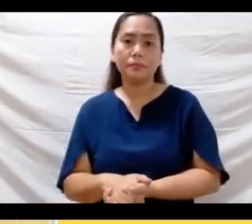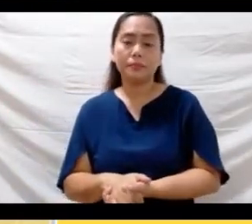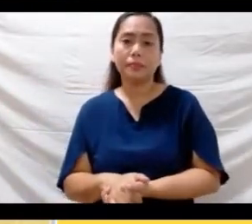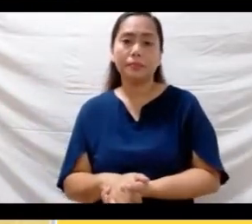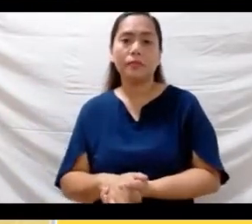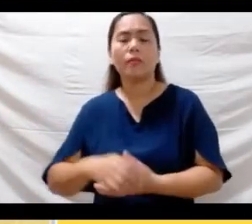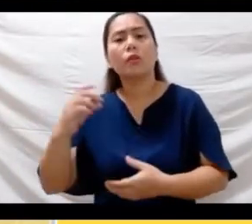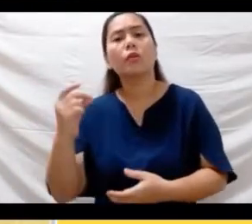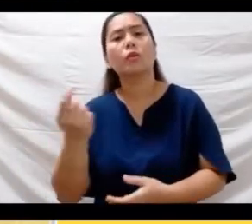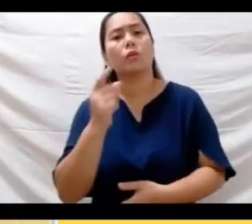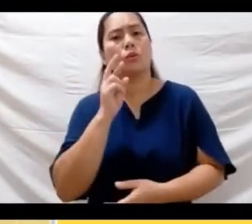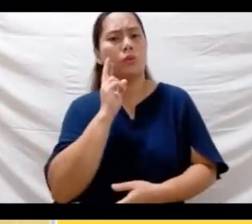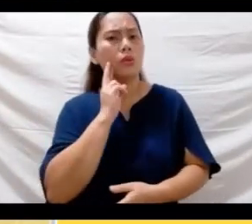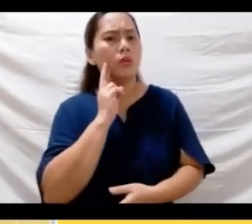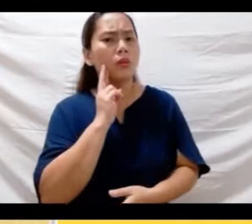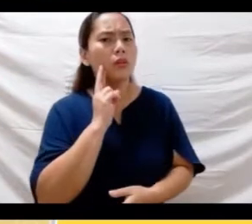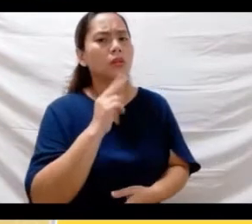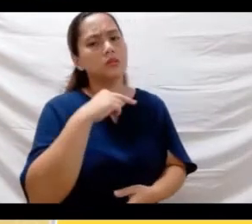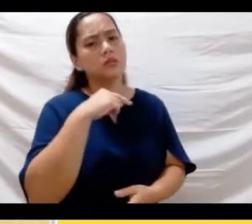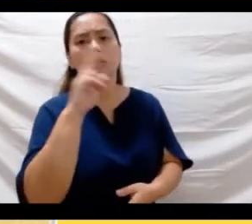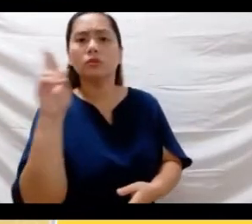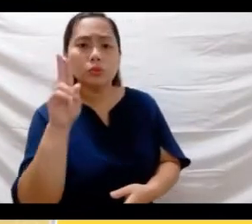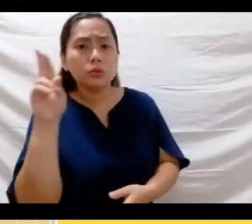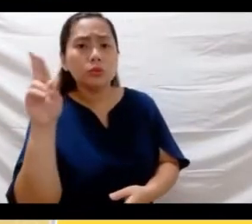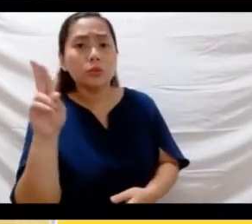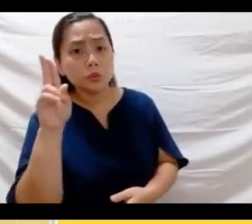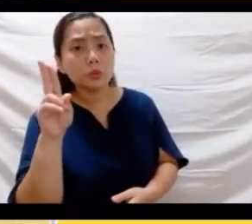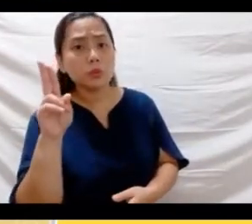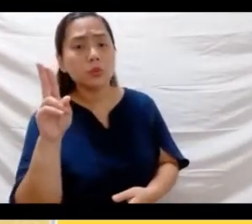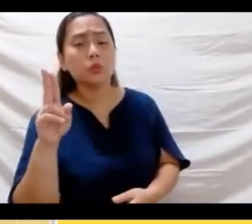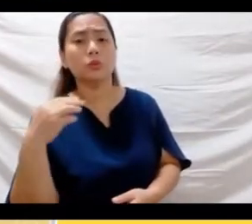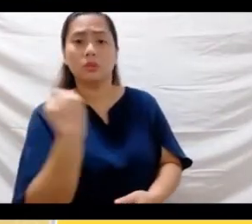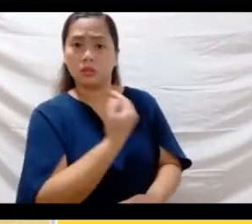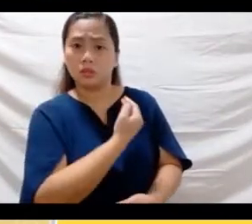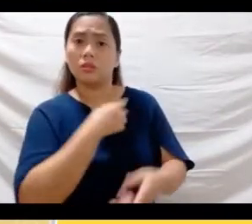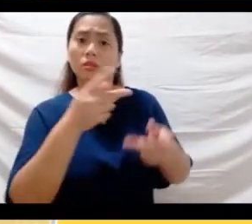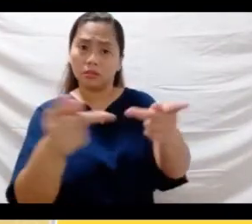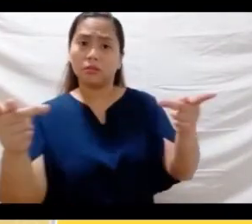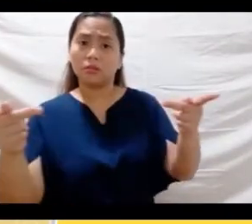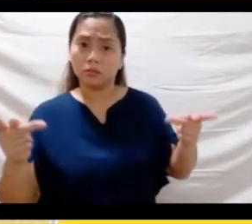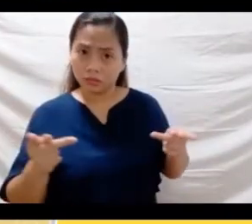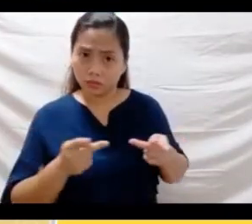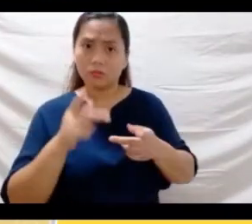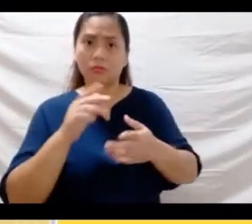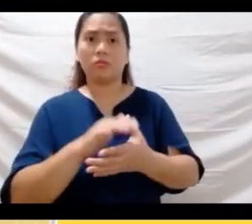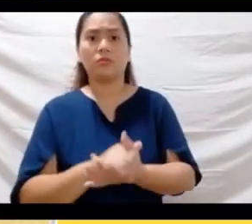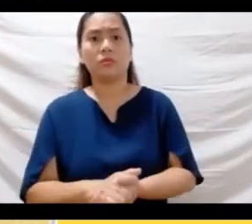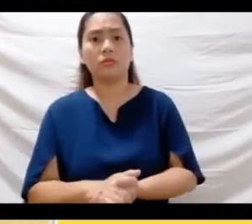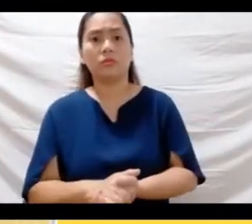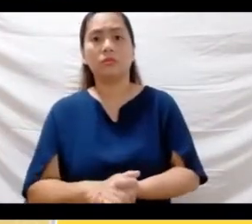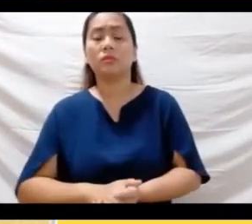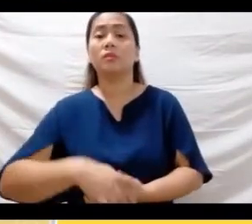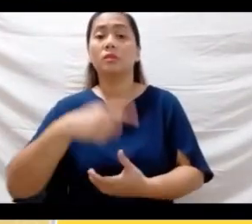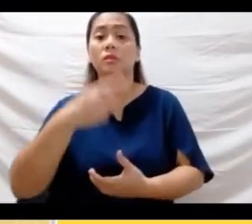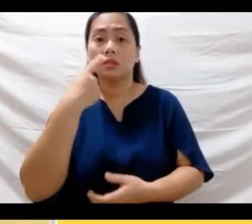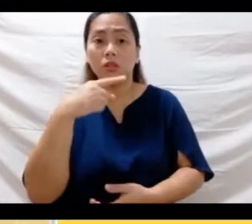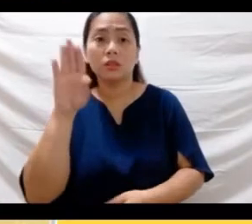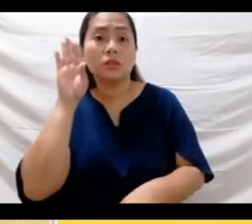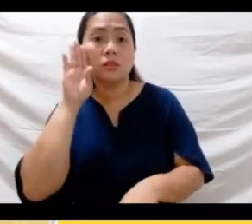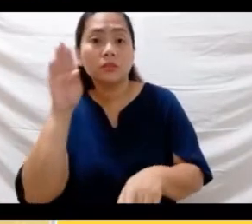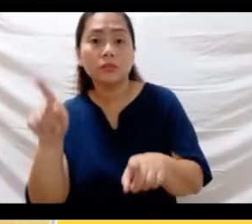Naku, Rowena, hindi ka pa ba sanay sa atin sa may kawayan? Sabi ng kanyang